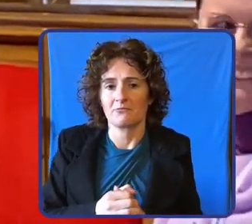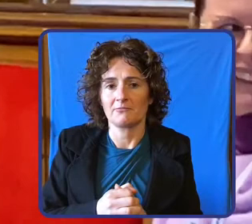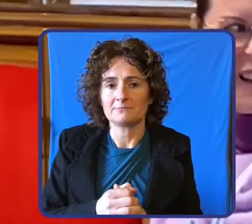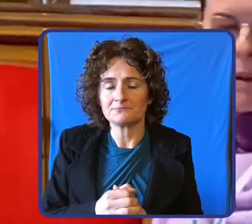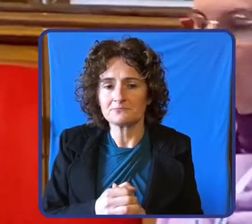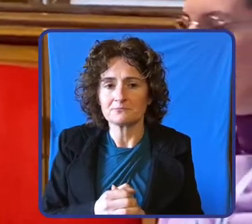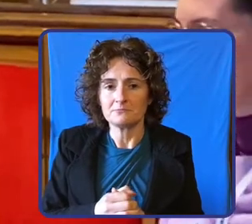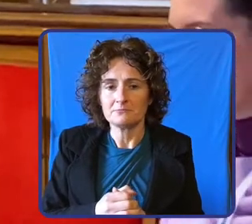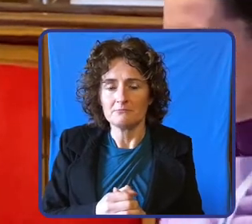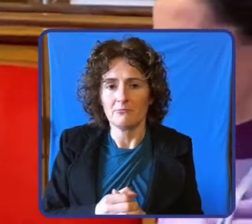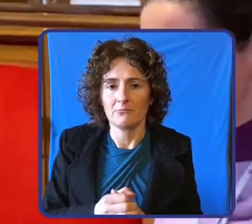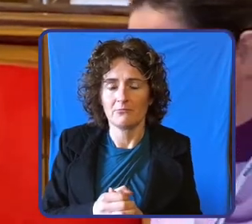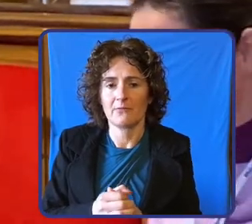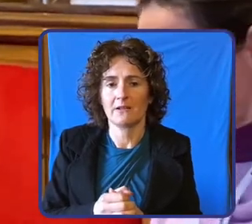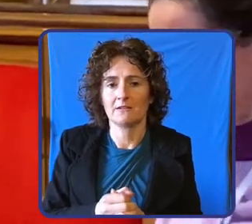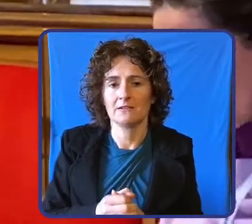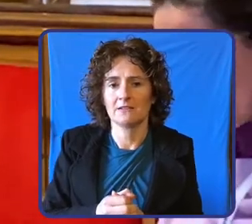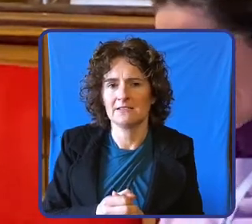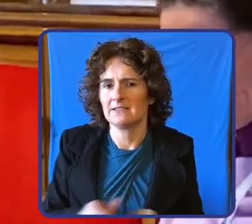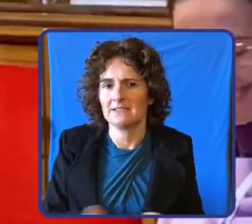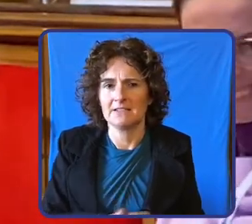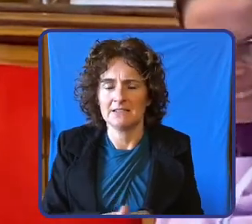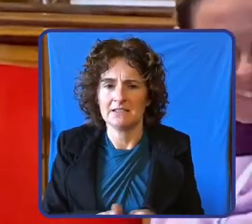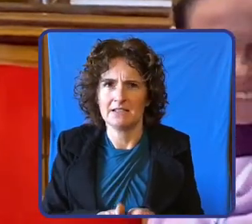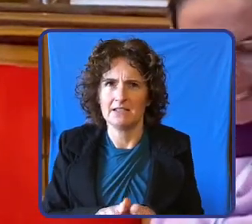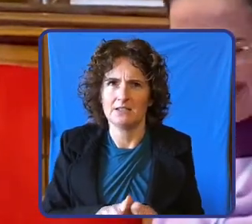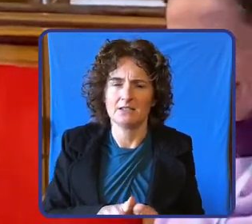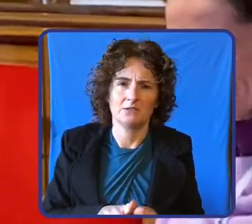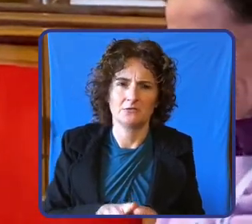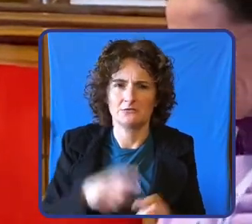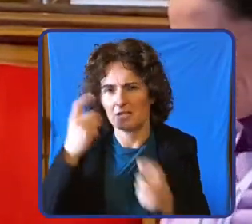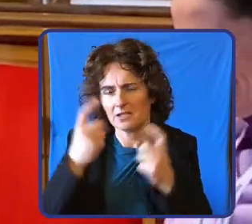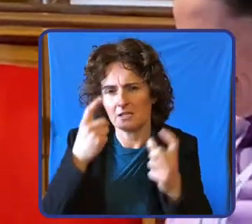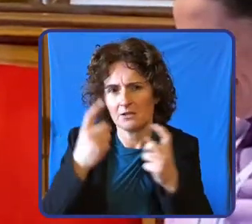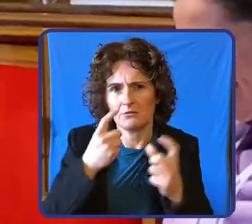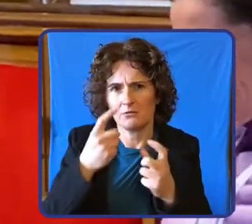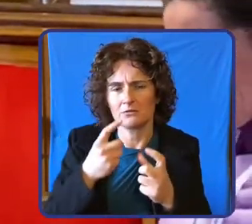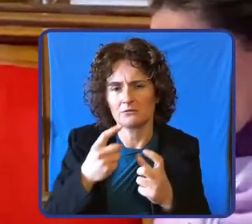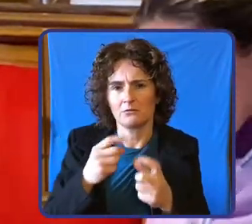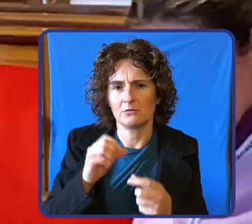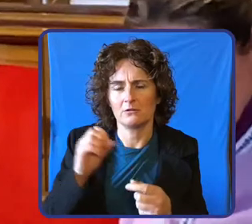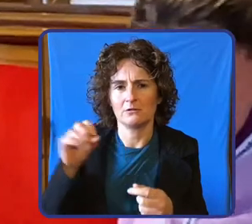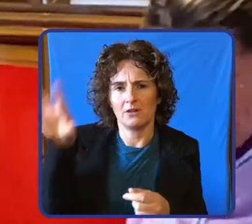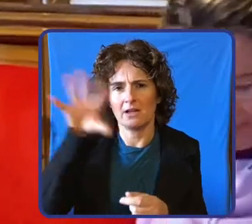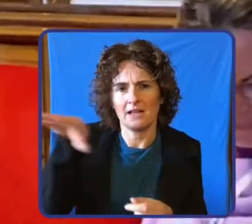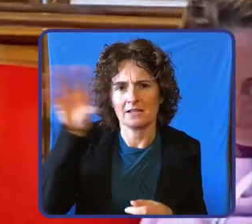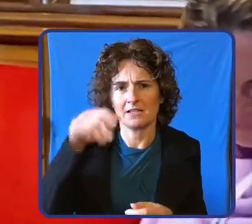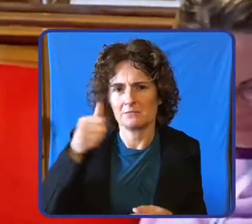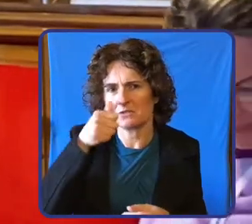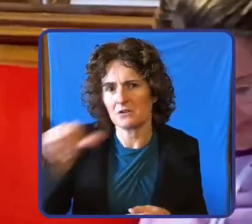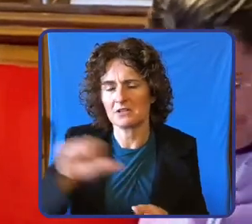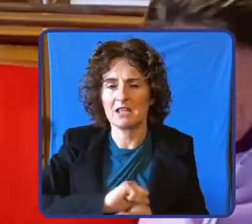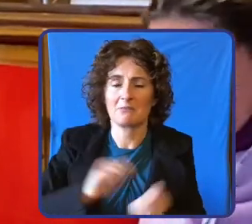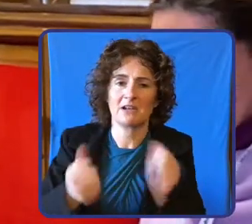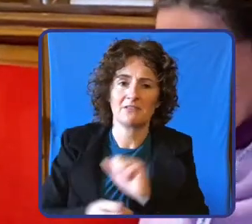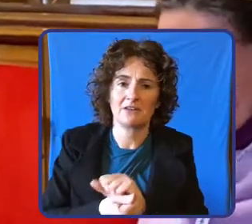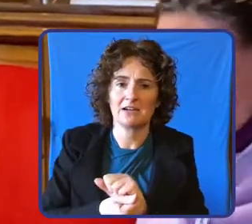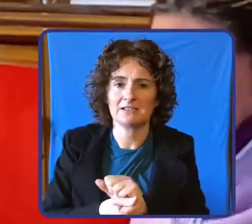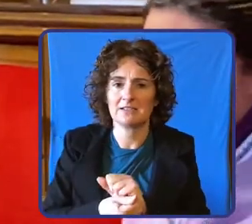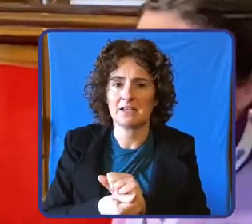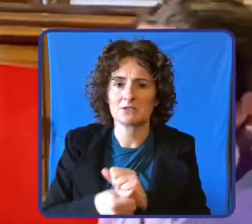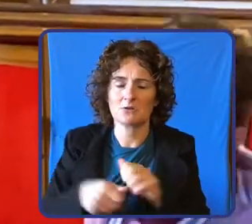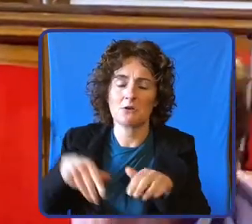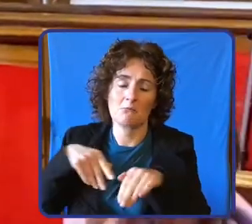fog kifutni, akkor lecserélik a népet. Tehát ilyen oldalról, ha végig gondolom, akkor elképzelhető, hogy a nép leváltása majd a migrációval